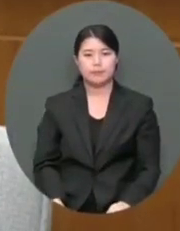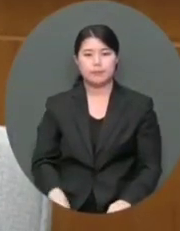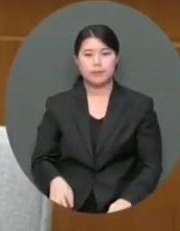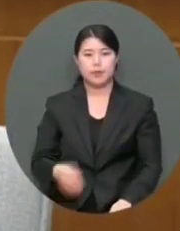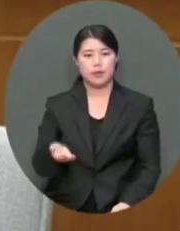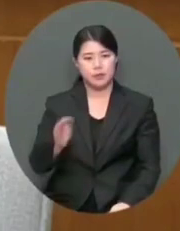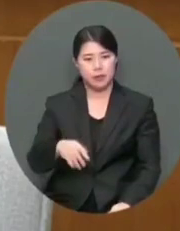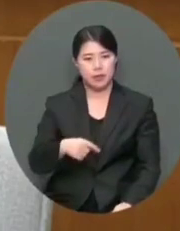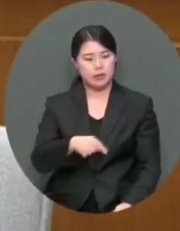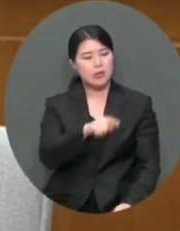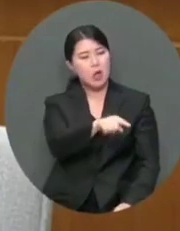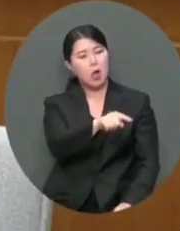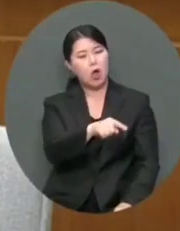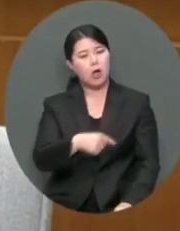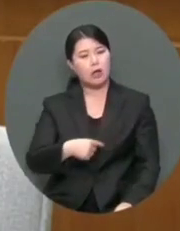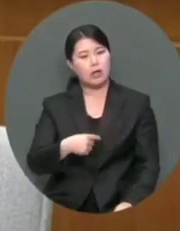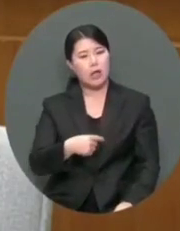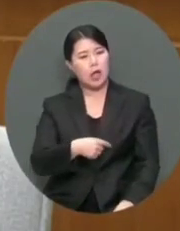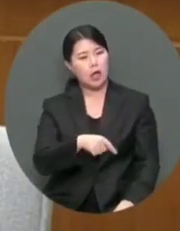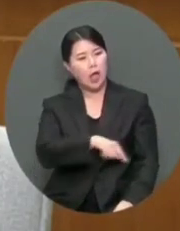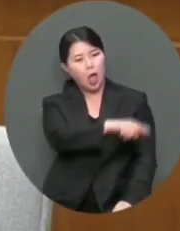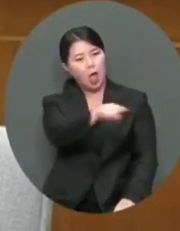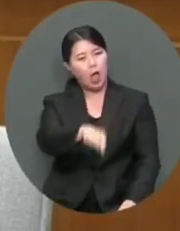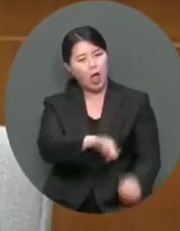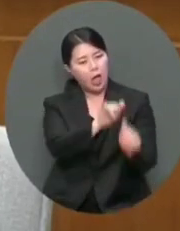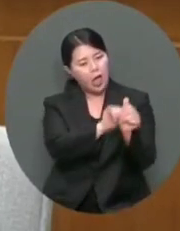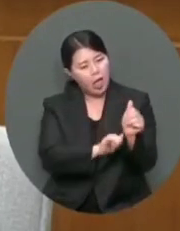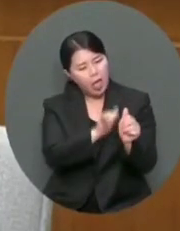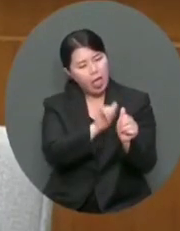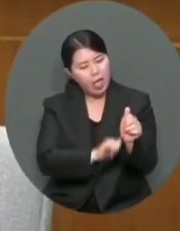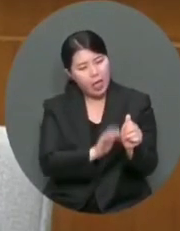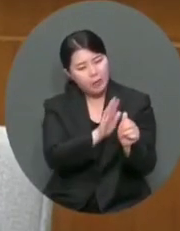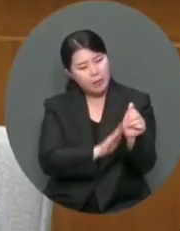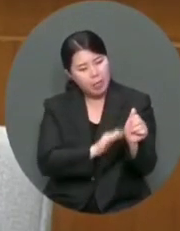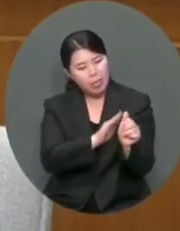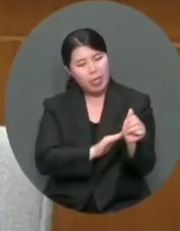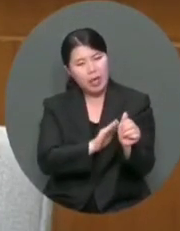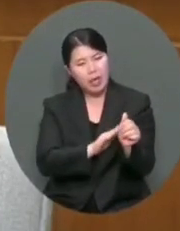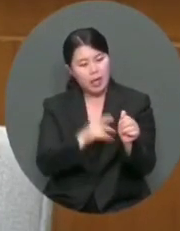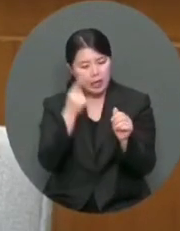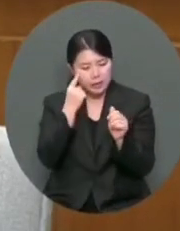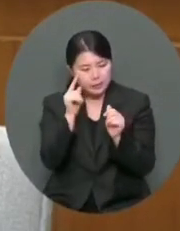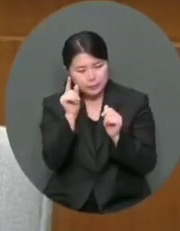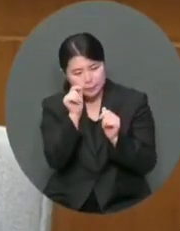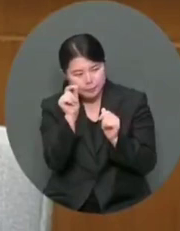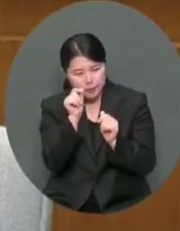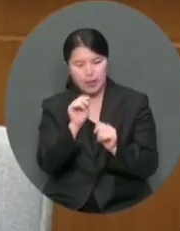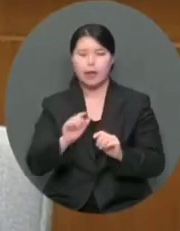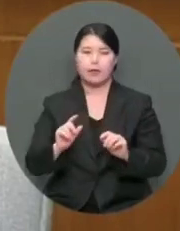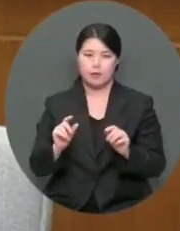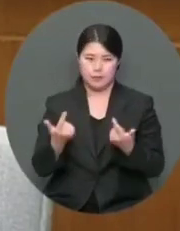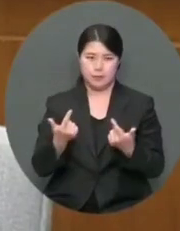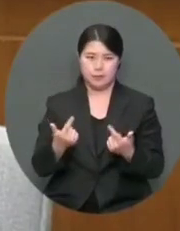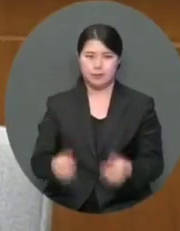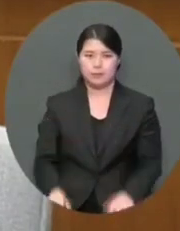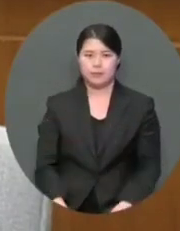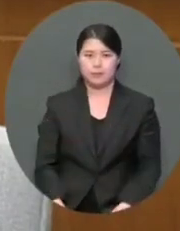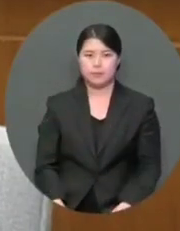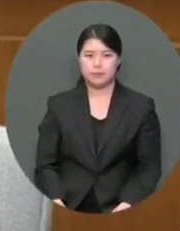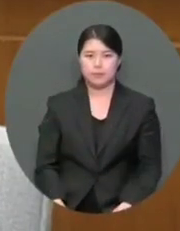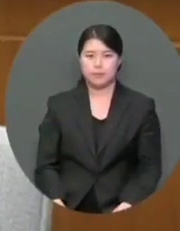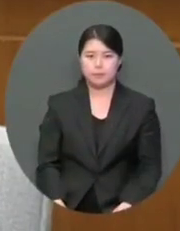그렇다고 상대팀의 비위를 맞추려고 상대팀의 눈치도 살피지 않을 것입니다.